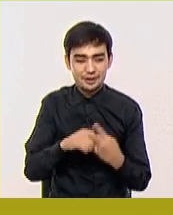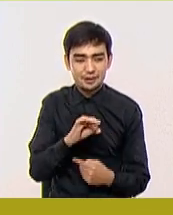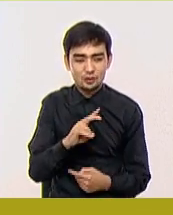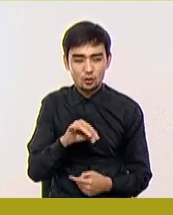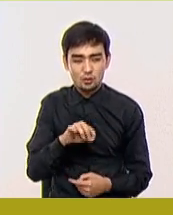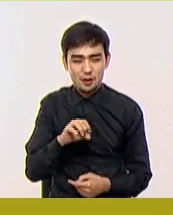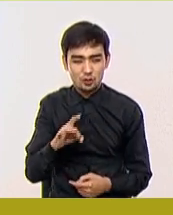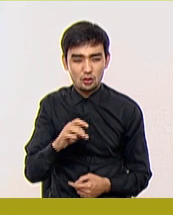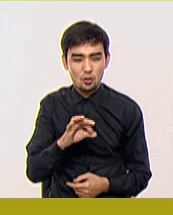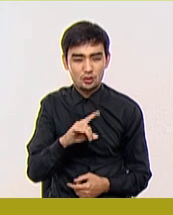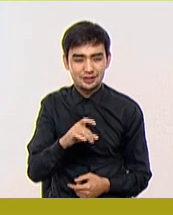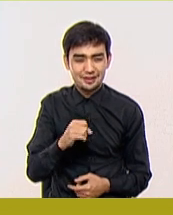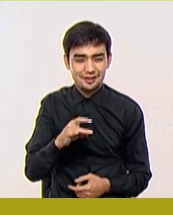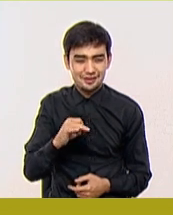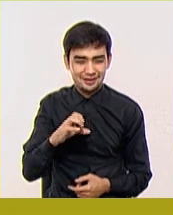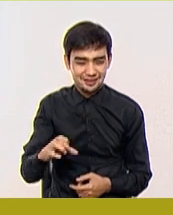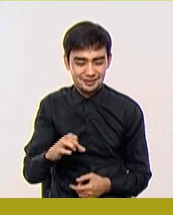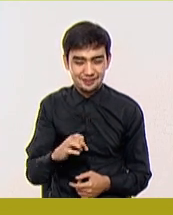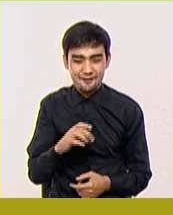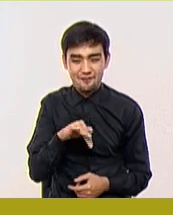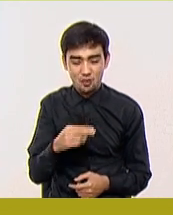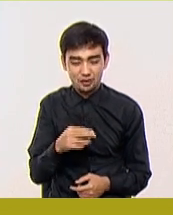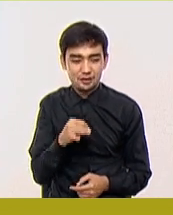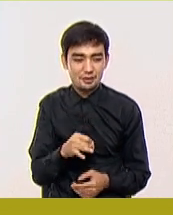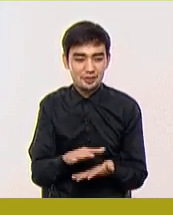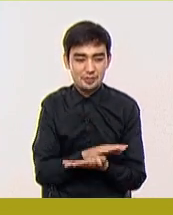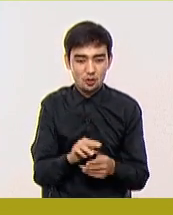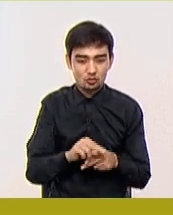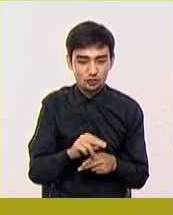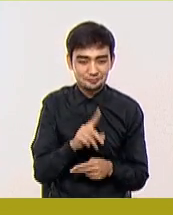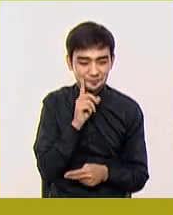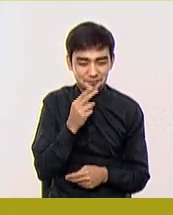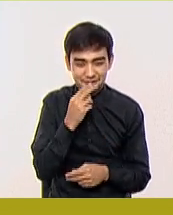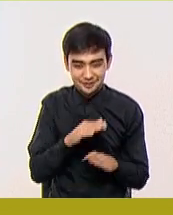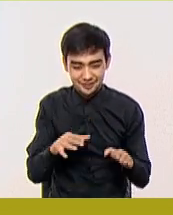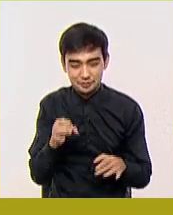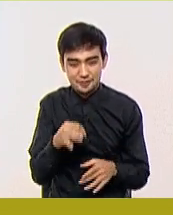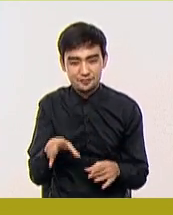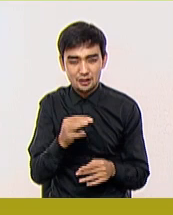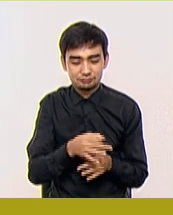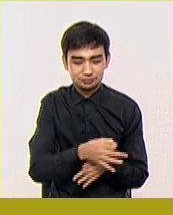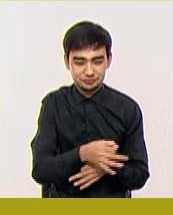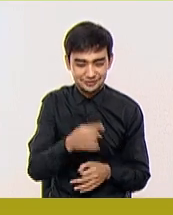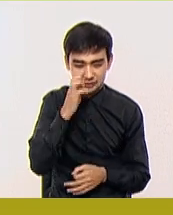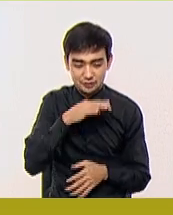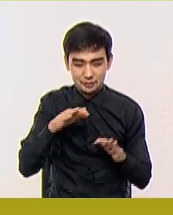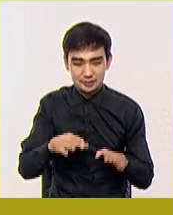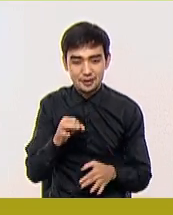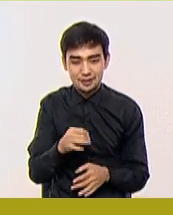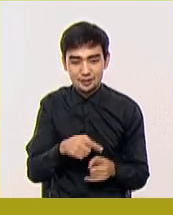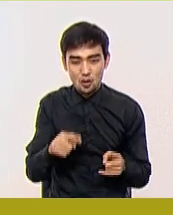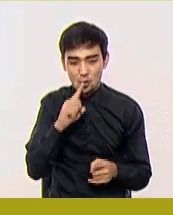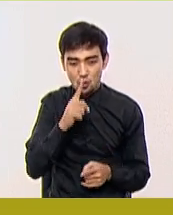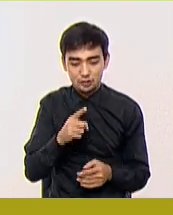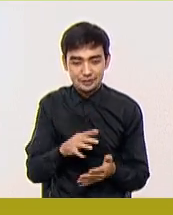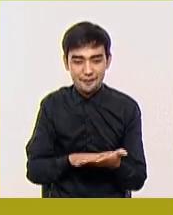Бизнес-инкубатор «Узгерес Powered by Халык Фонд» предоставляет бесплатное обучение юным предпринимателям со всех уголков нашей страны. За этот год